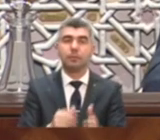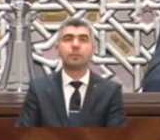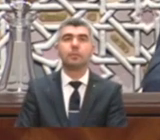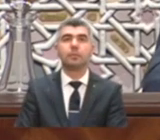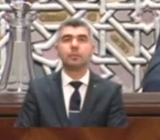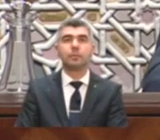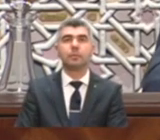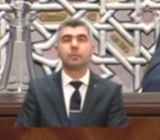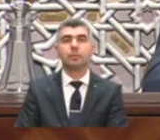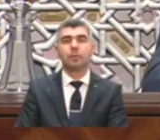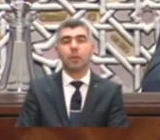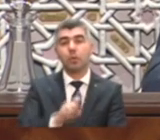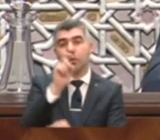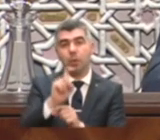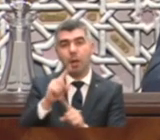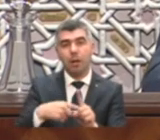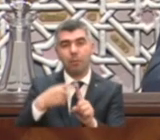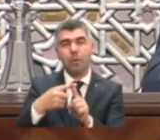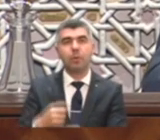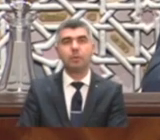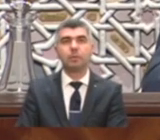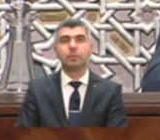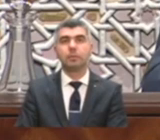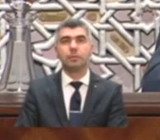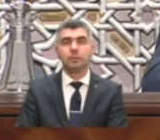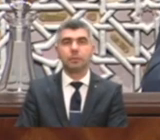لكم. هل من تعقيب إضافي آخر؟